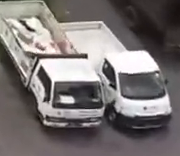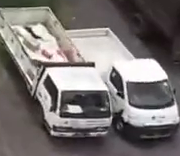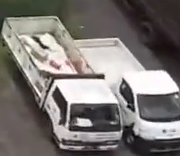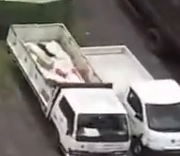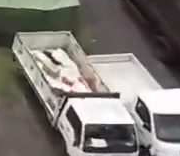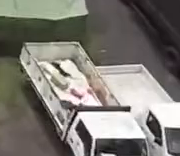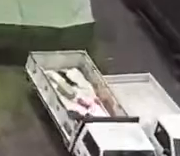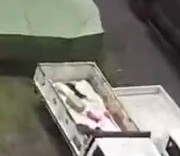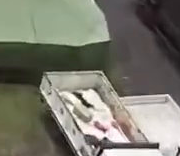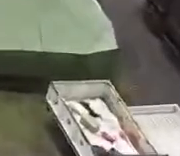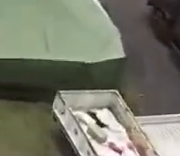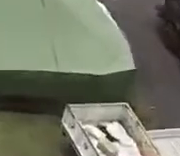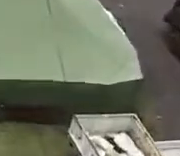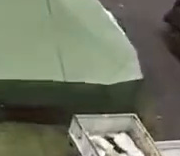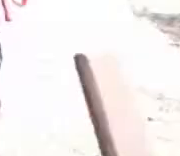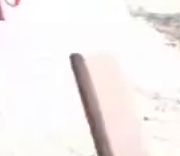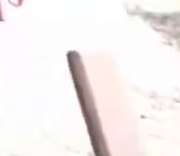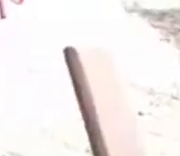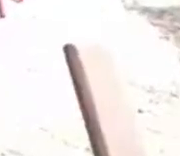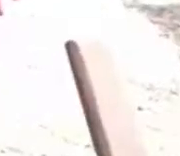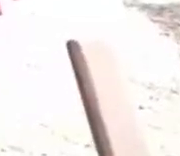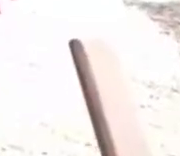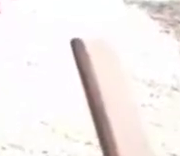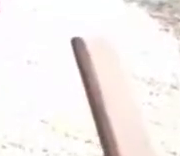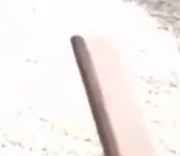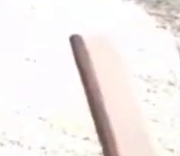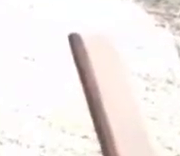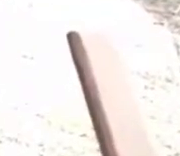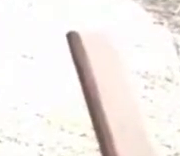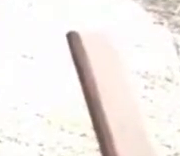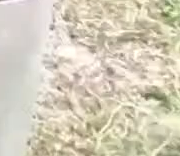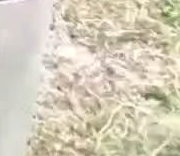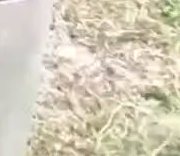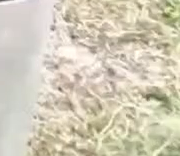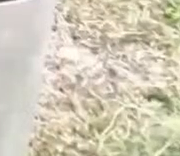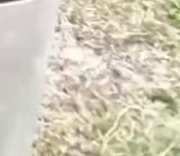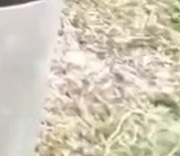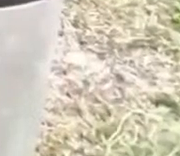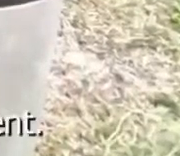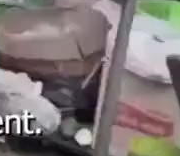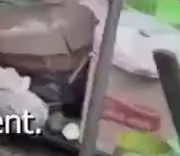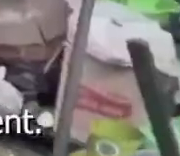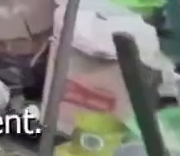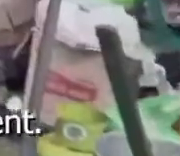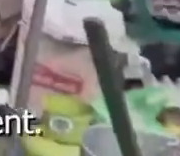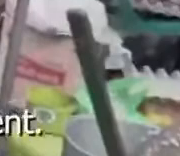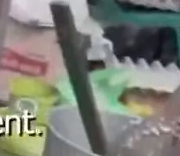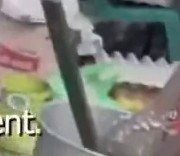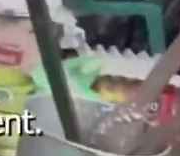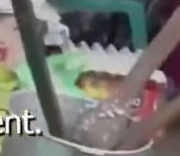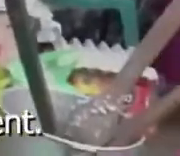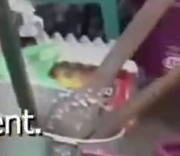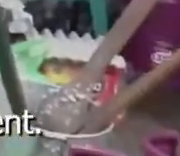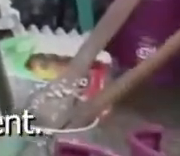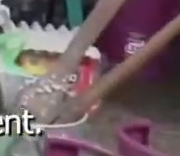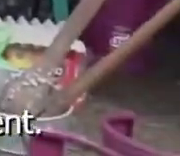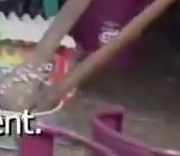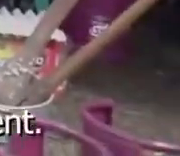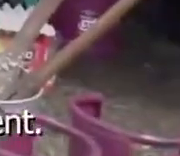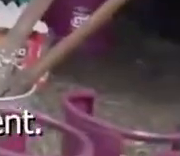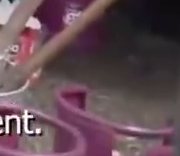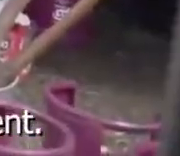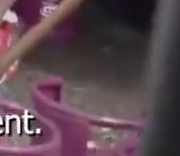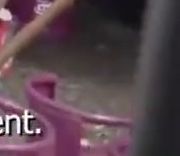ditanamkan pada setiap anggota Tagana telah menjadi kekuatan kelompok relawan ini untuk melakukan tindakan